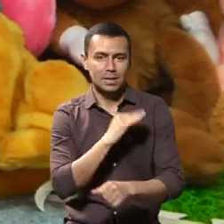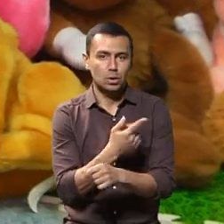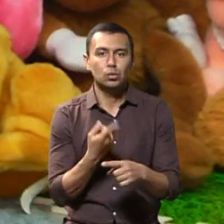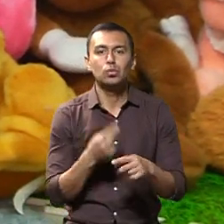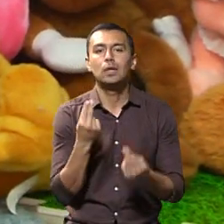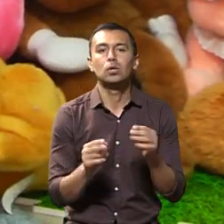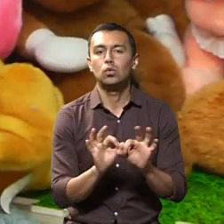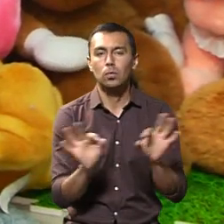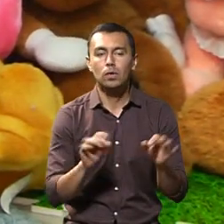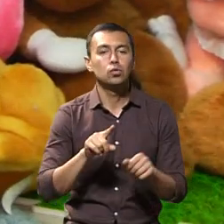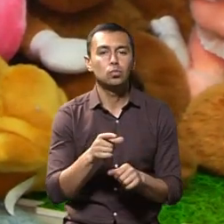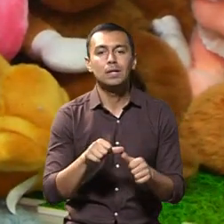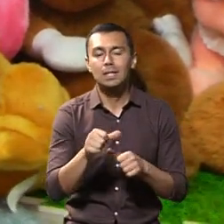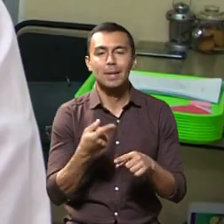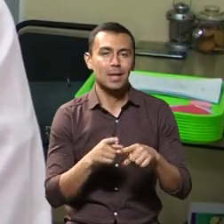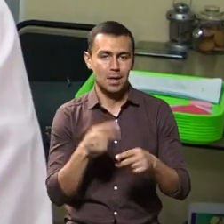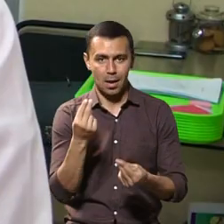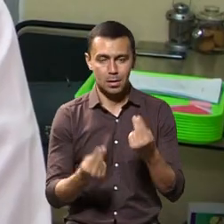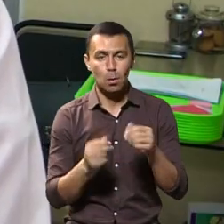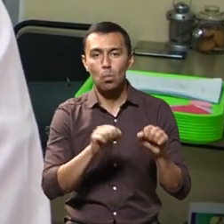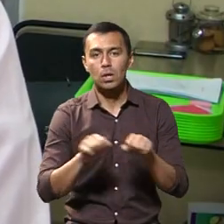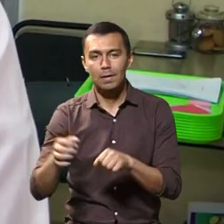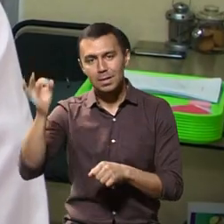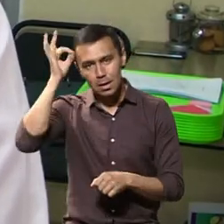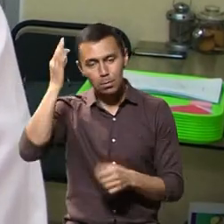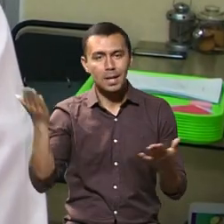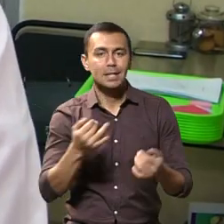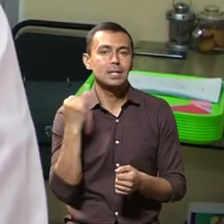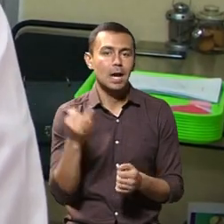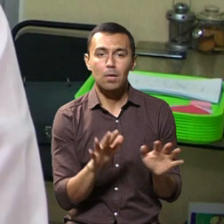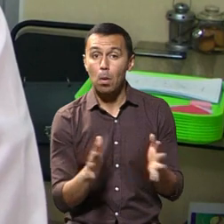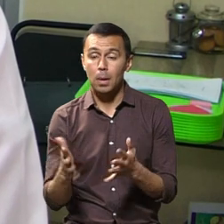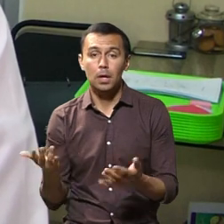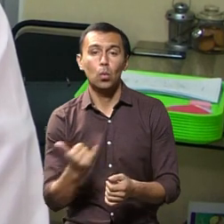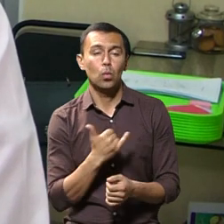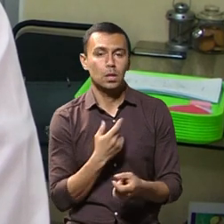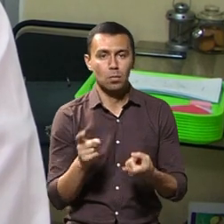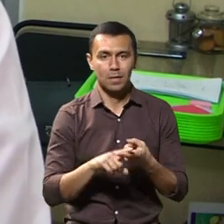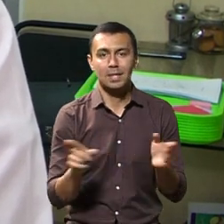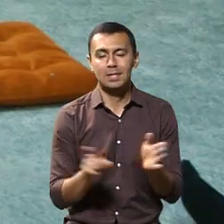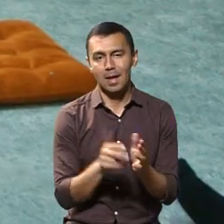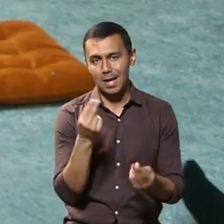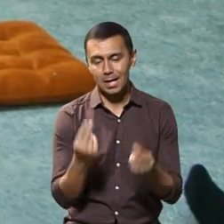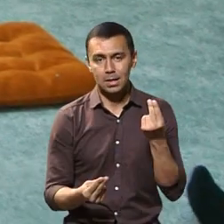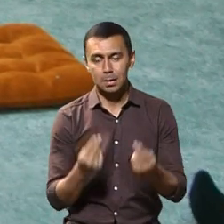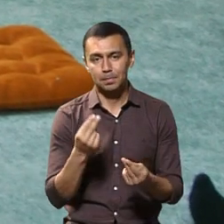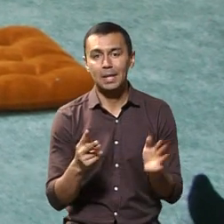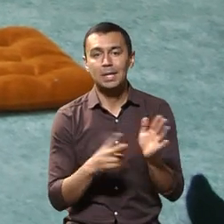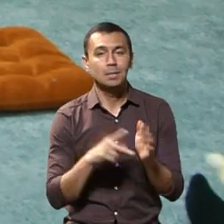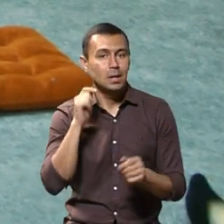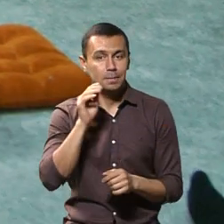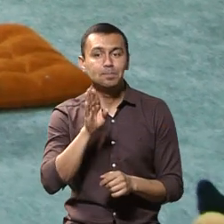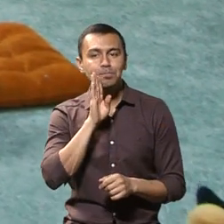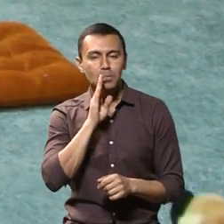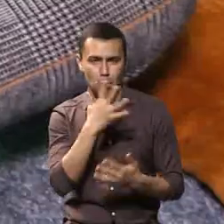іграшку. Розповідаємо, чому саме ця іграшка. Можливо, згадуємо якісь цікаві моменти, які у нас пов'язані з іграшками. Семирічна Маша